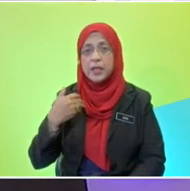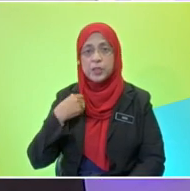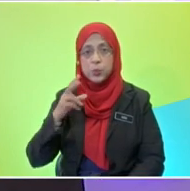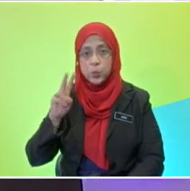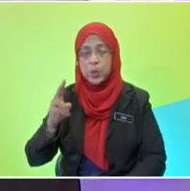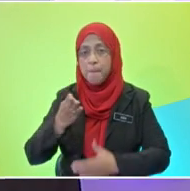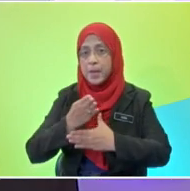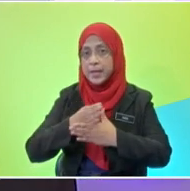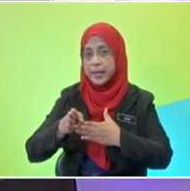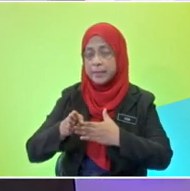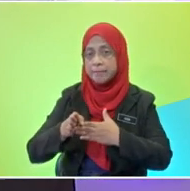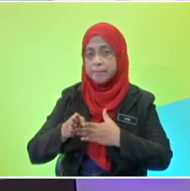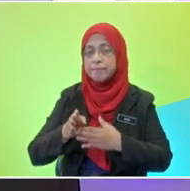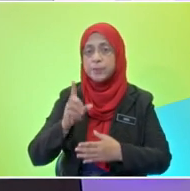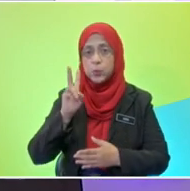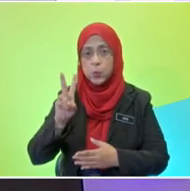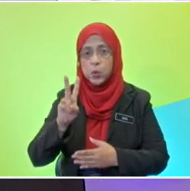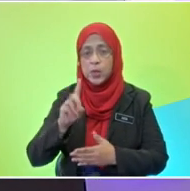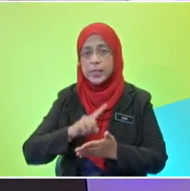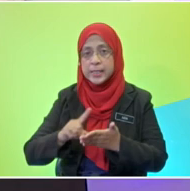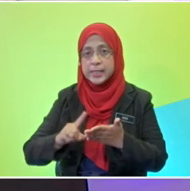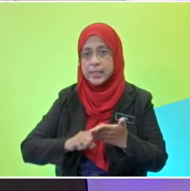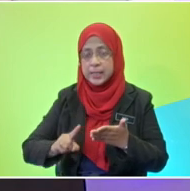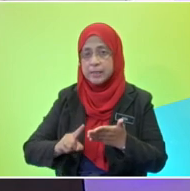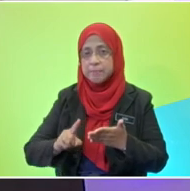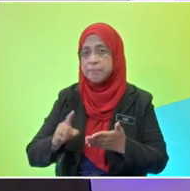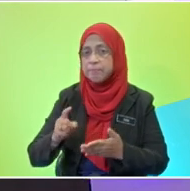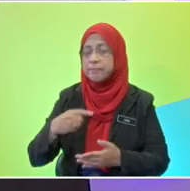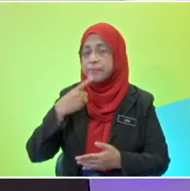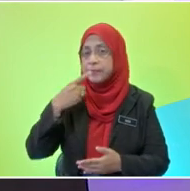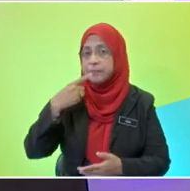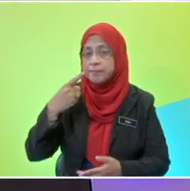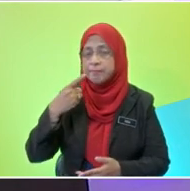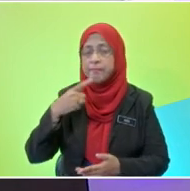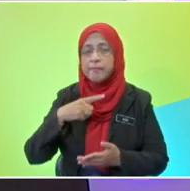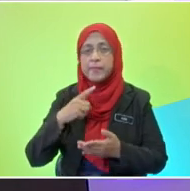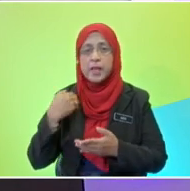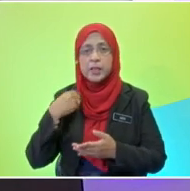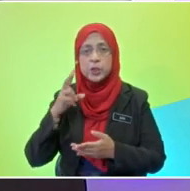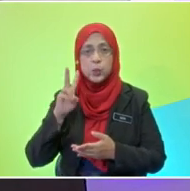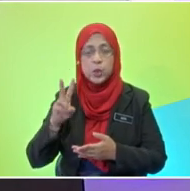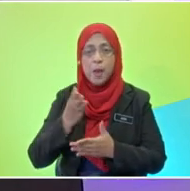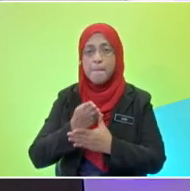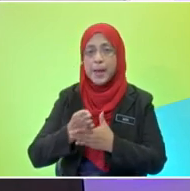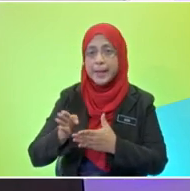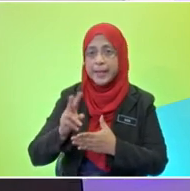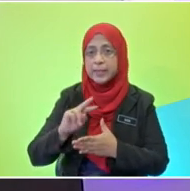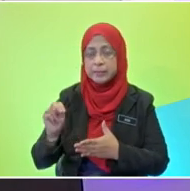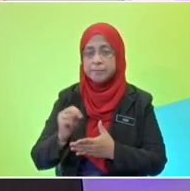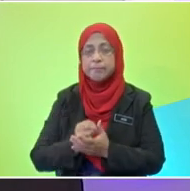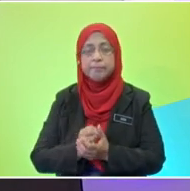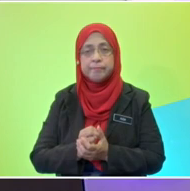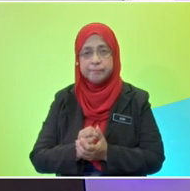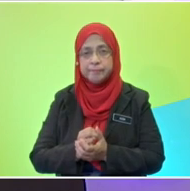dua oke Nampak tak yang ada dalam Google nih coba sebut seorang mungkin Ashraf Coba baca apakah